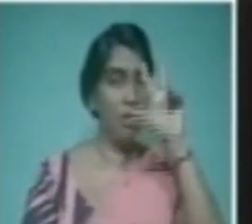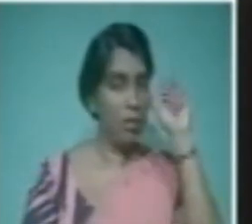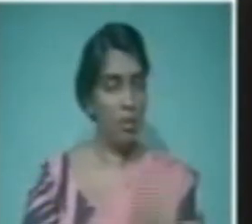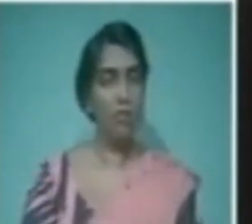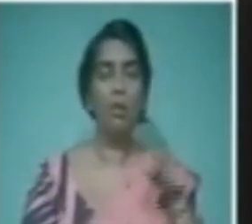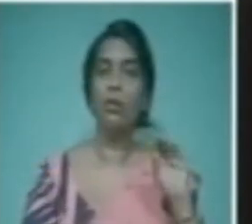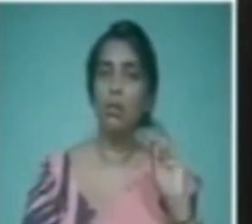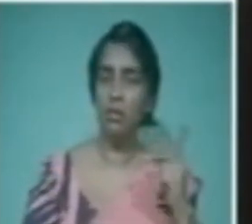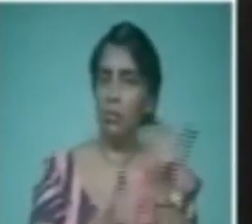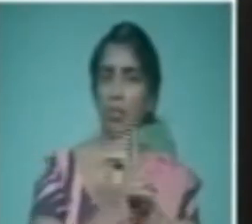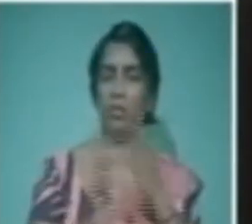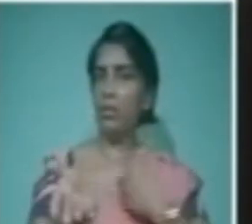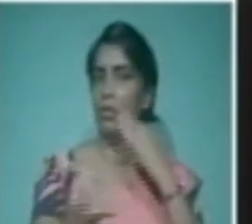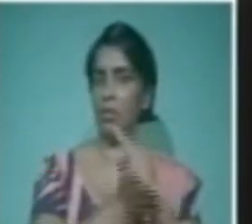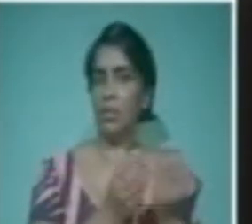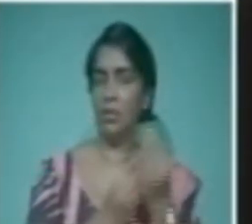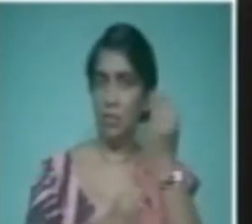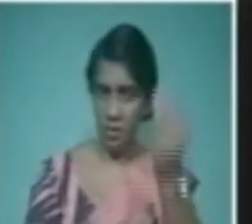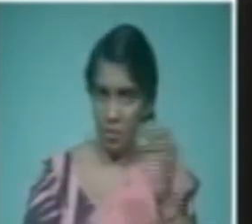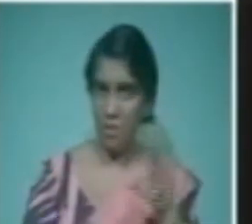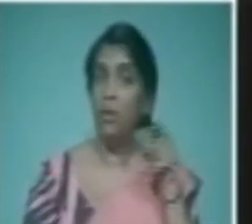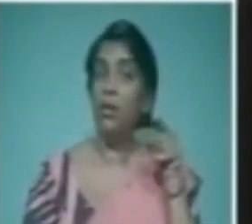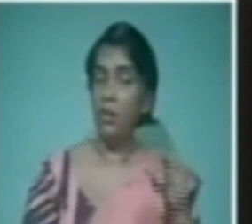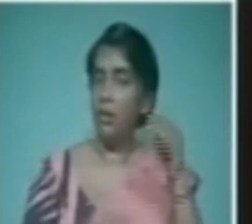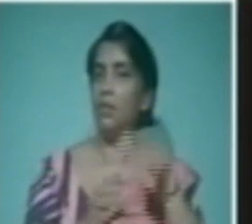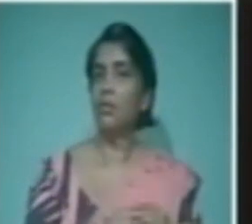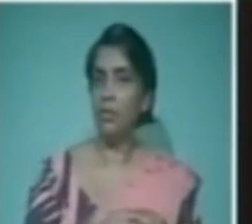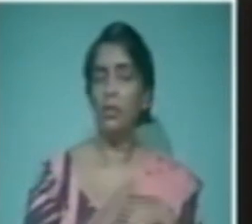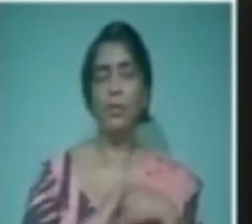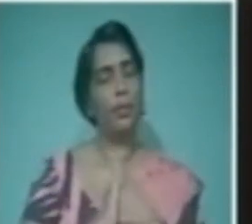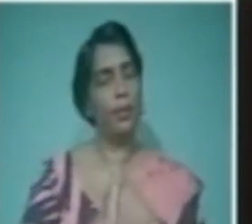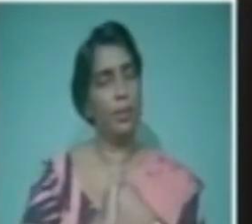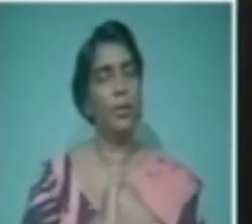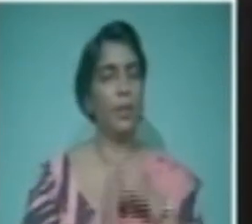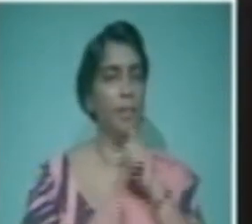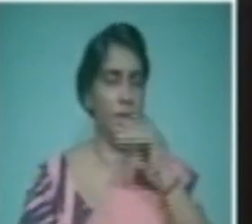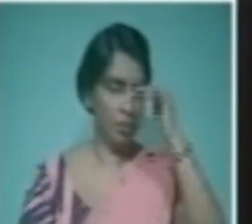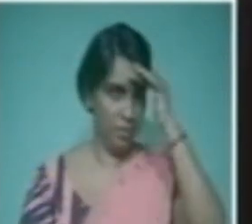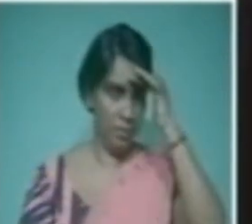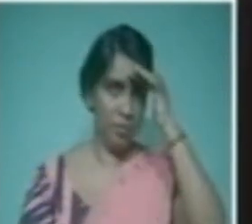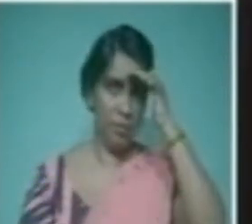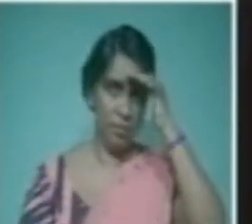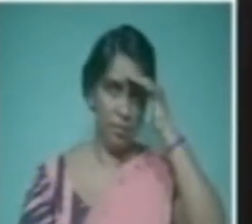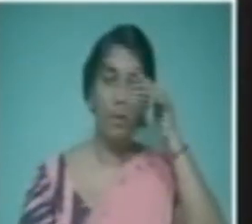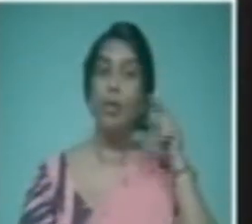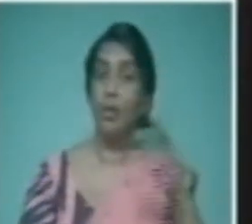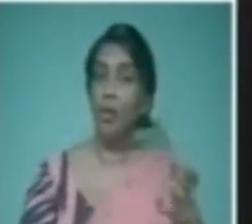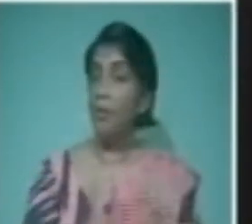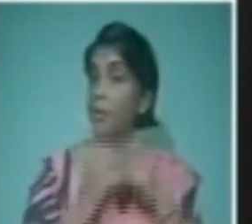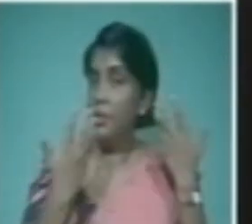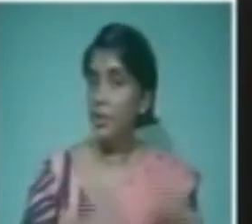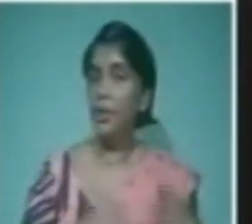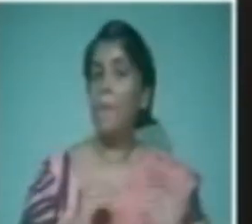Yam kisi riju sahana dara laba diva. E tulin tamai garu kathanayakathumani. Eka karayin passe